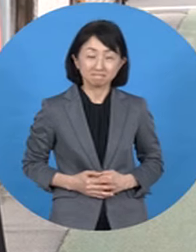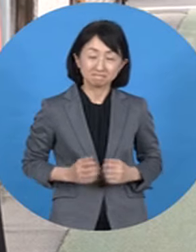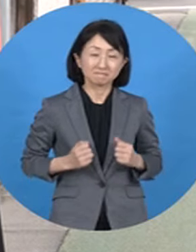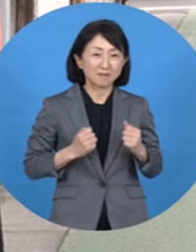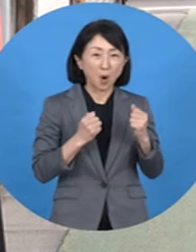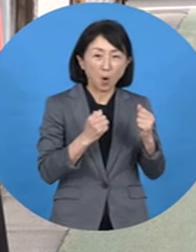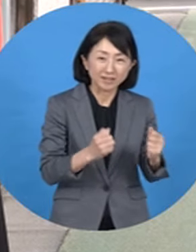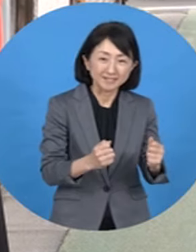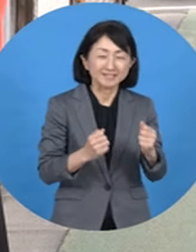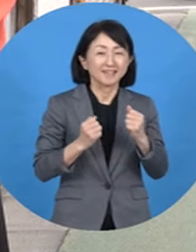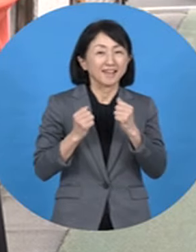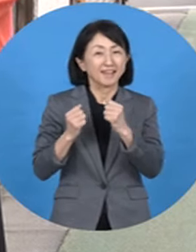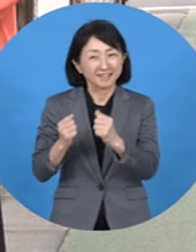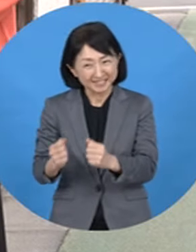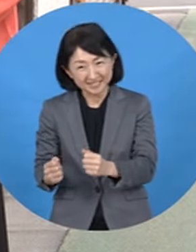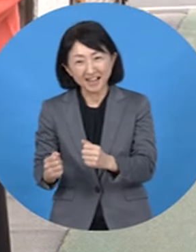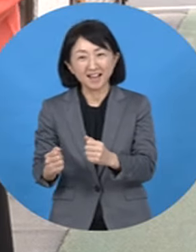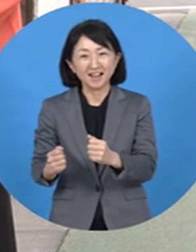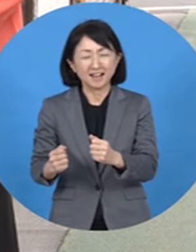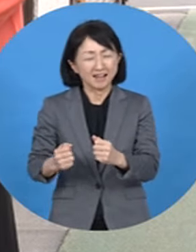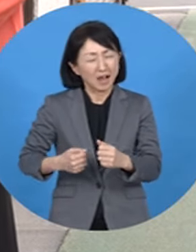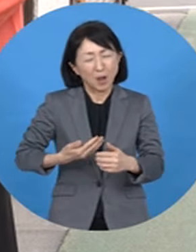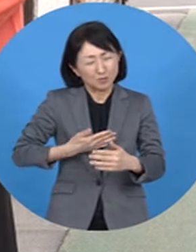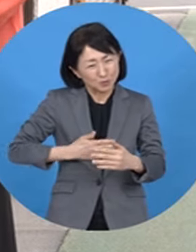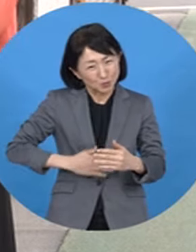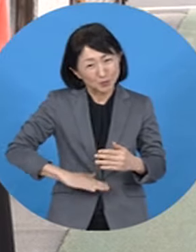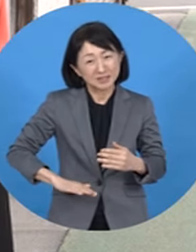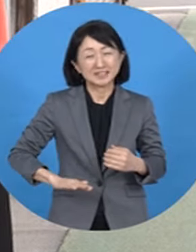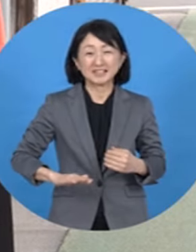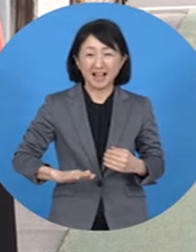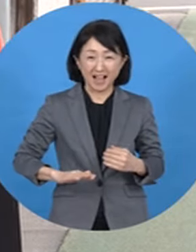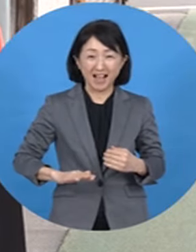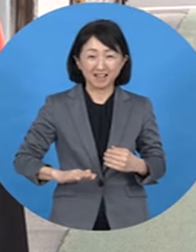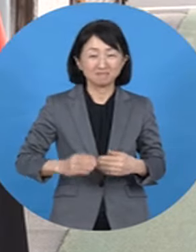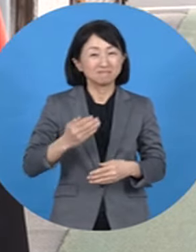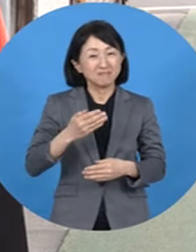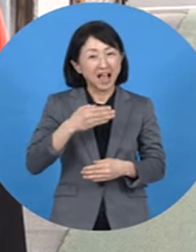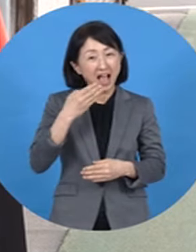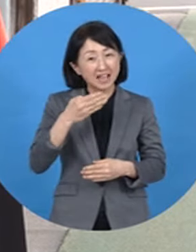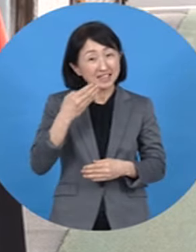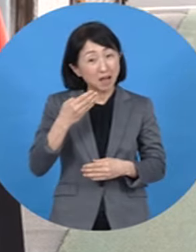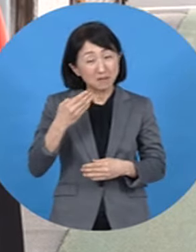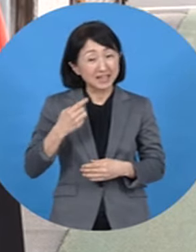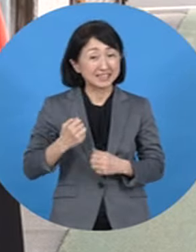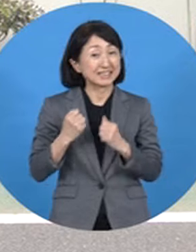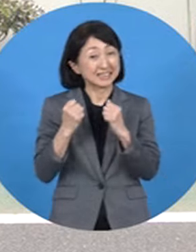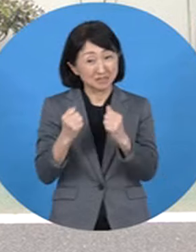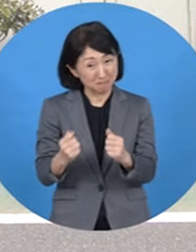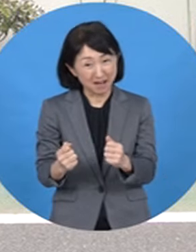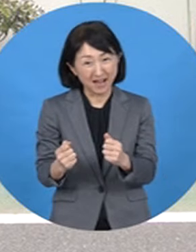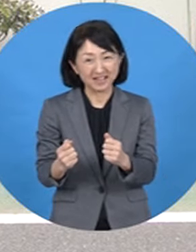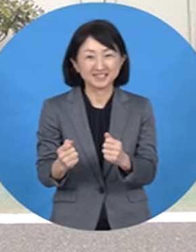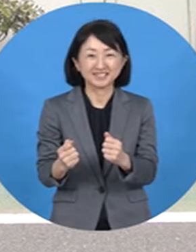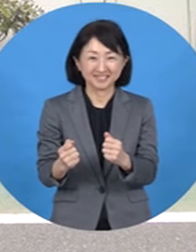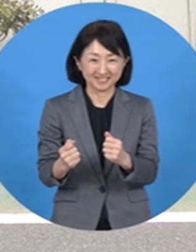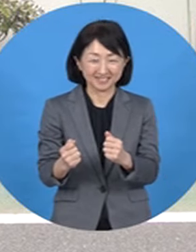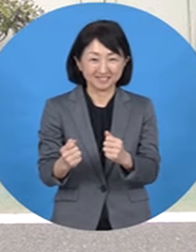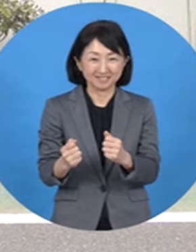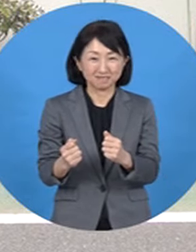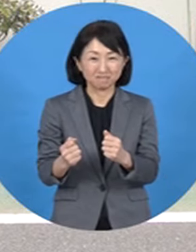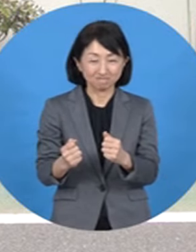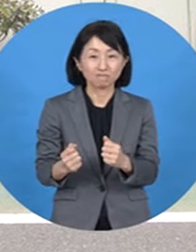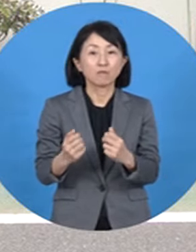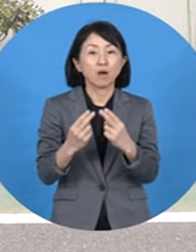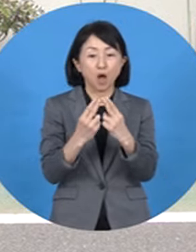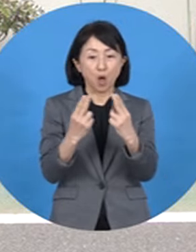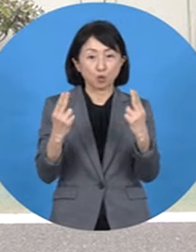いろいろ歩いて回ったらお腹が空いてきました。こちらに行ってみます。 東武東上線